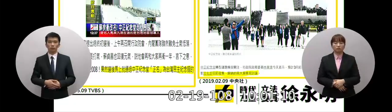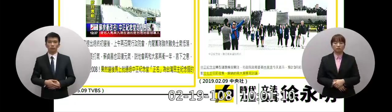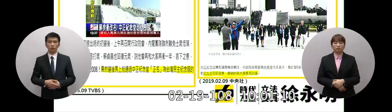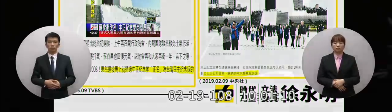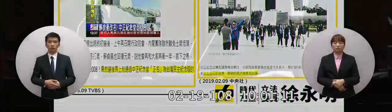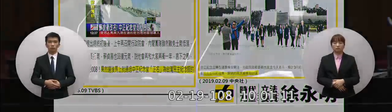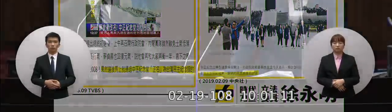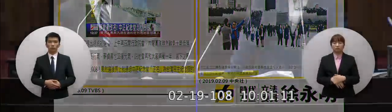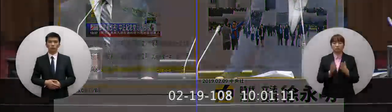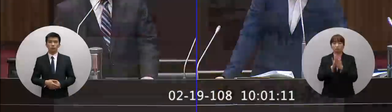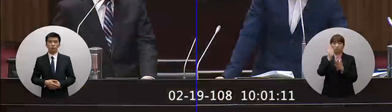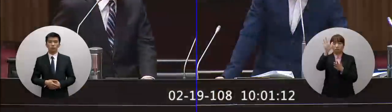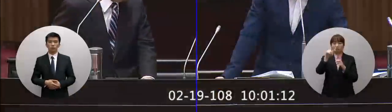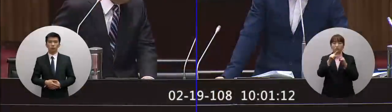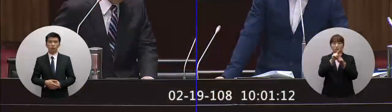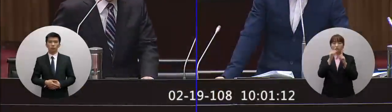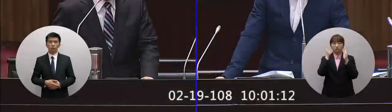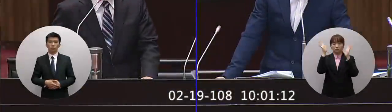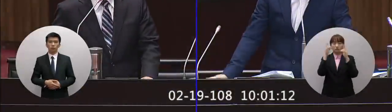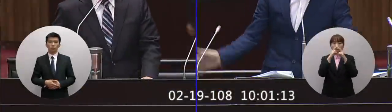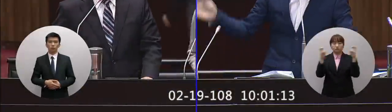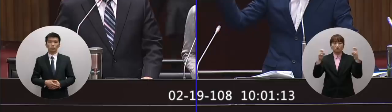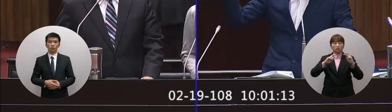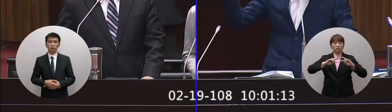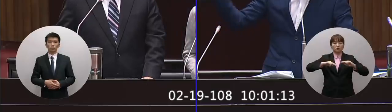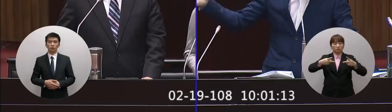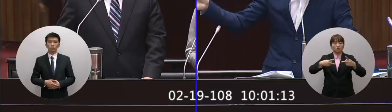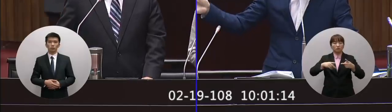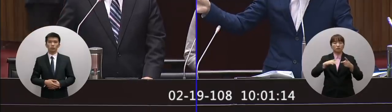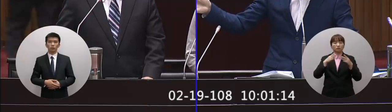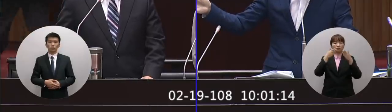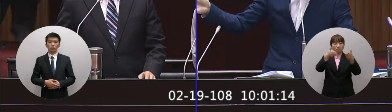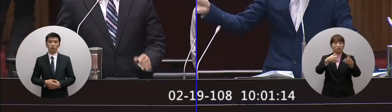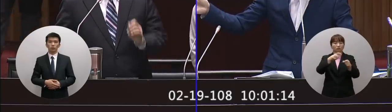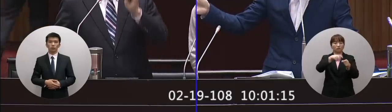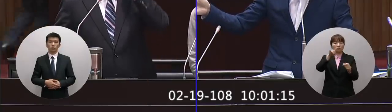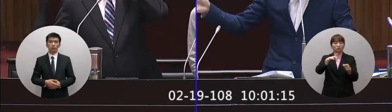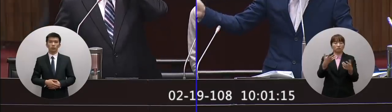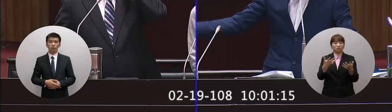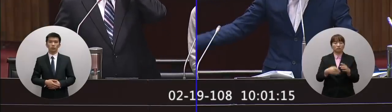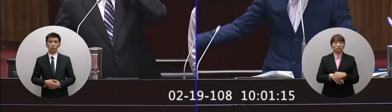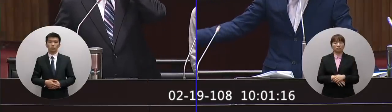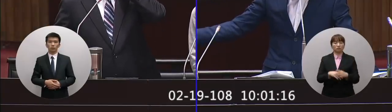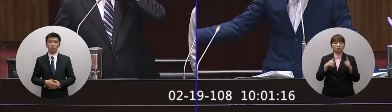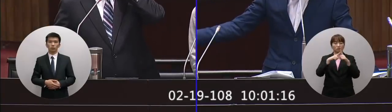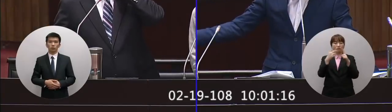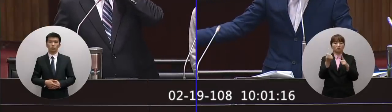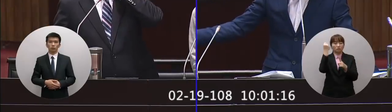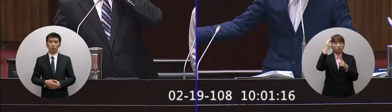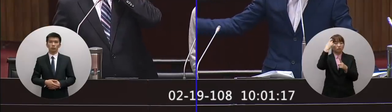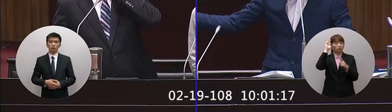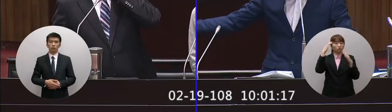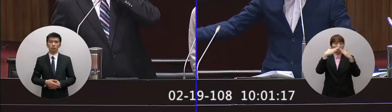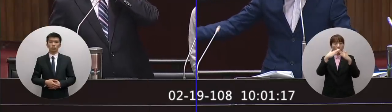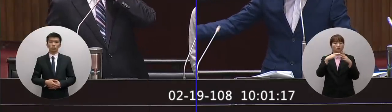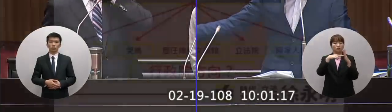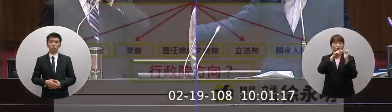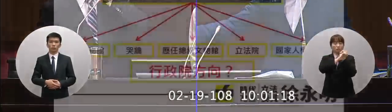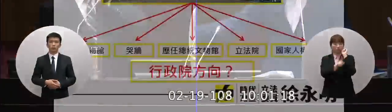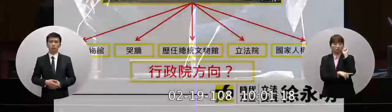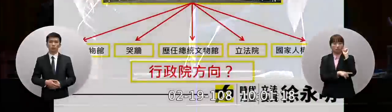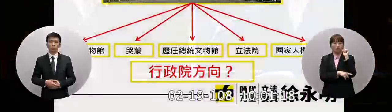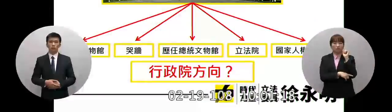院长。我们未来中正庙转型是往哪个方向走？国家人权博物馆、立法